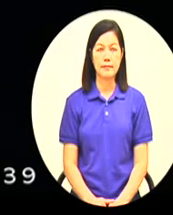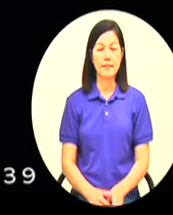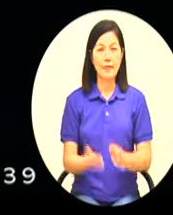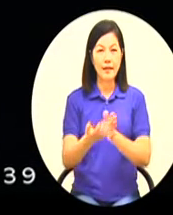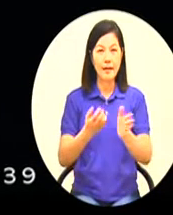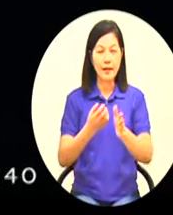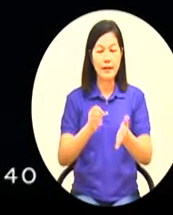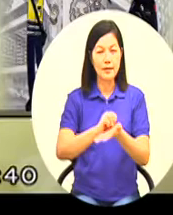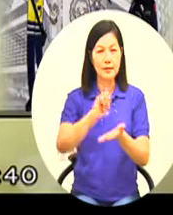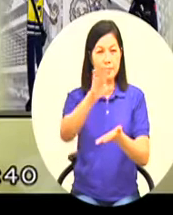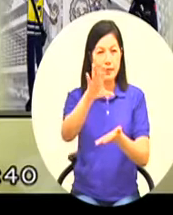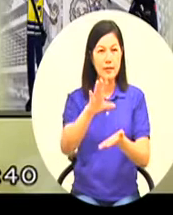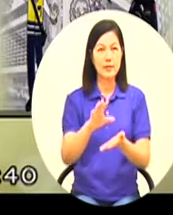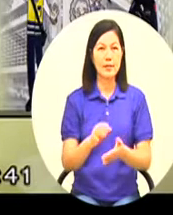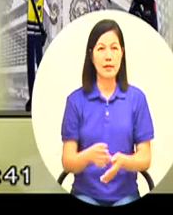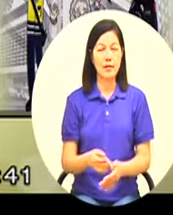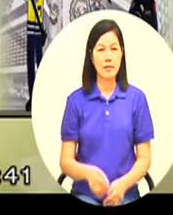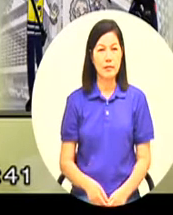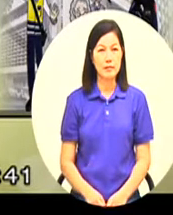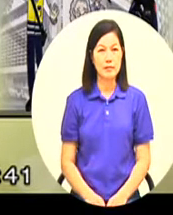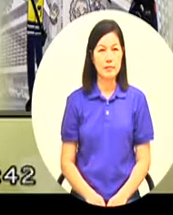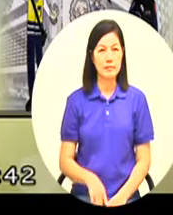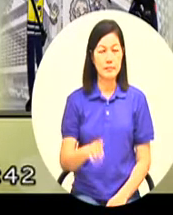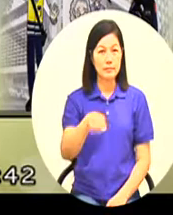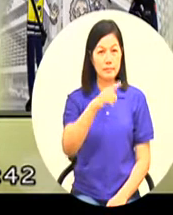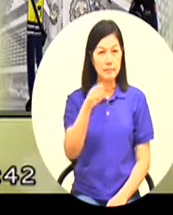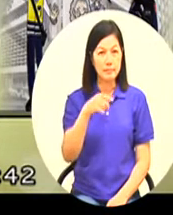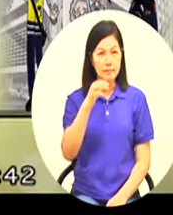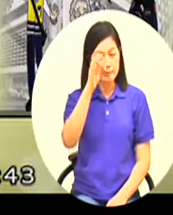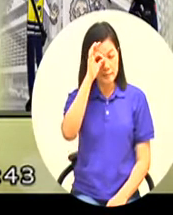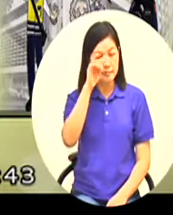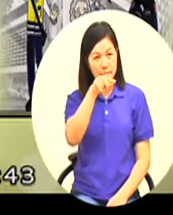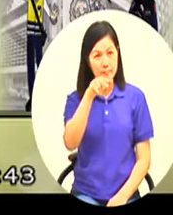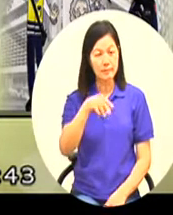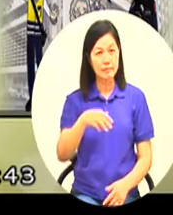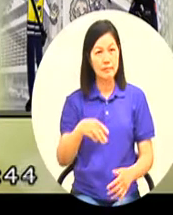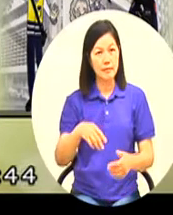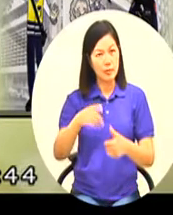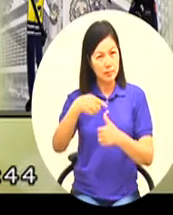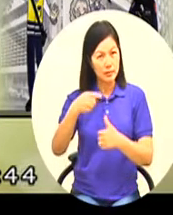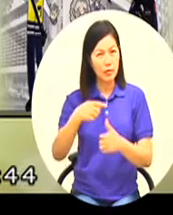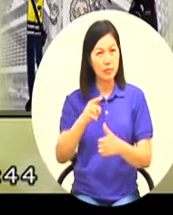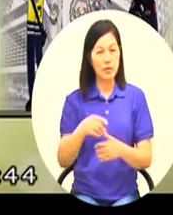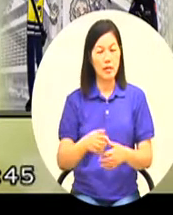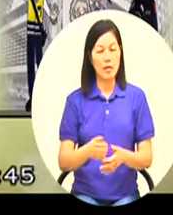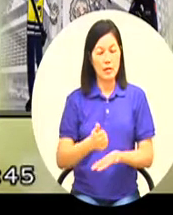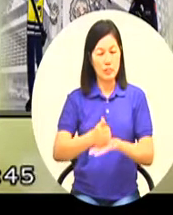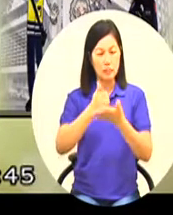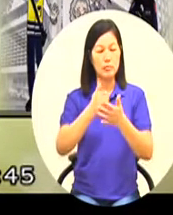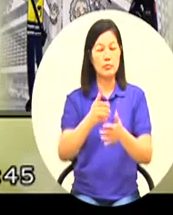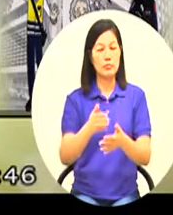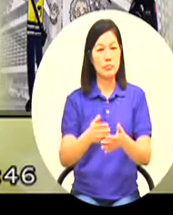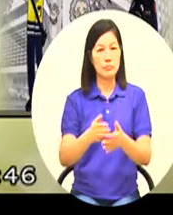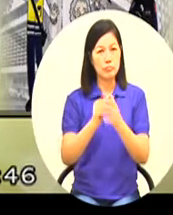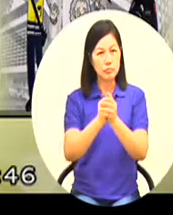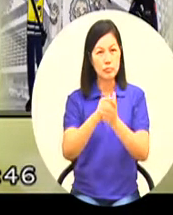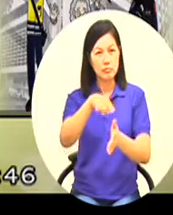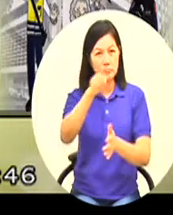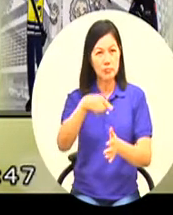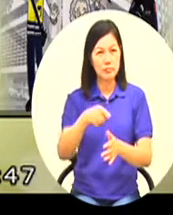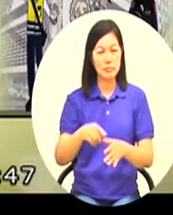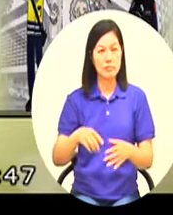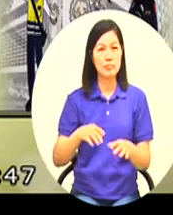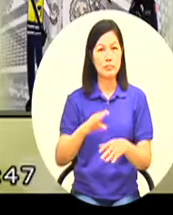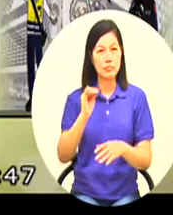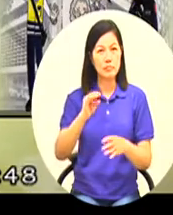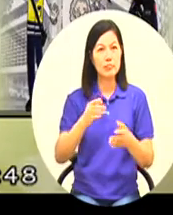报告也都给我们部分的示教，并敬祝大家万事如意以及大会圆满成